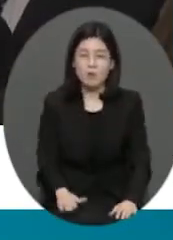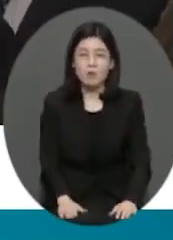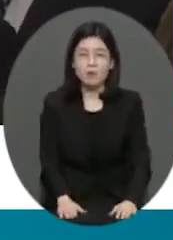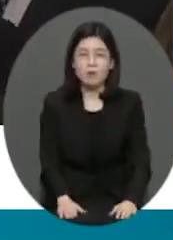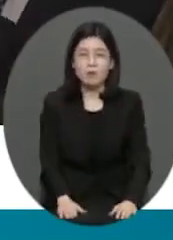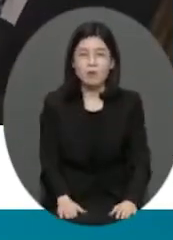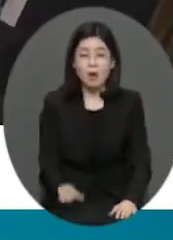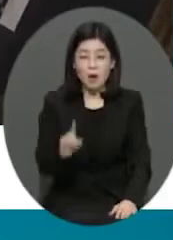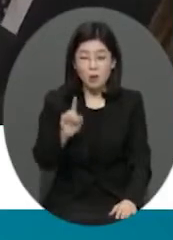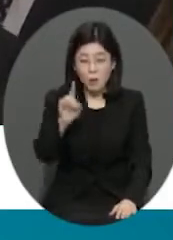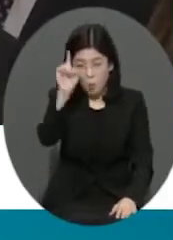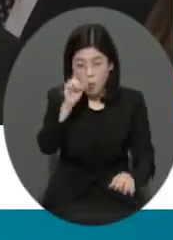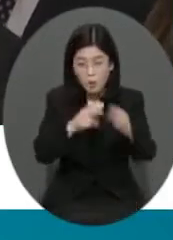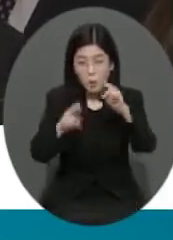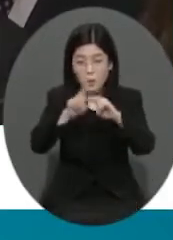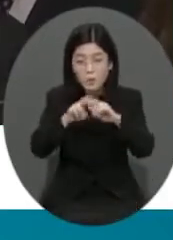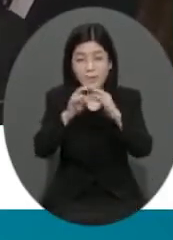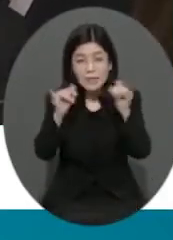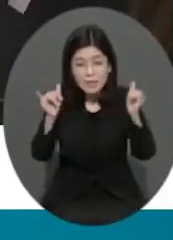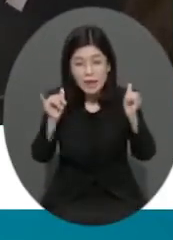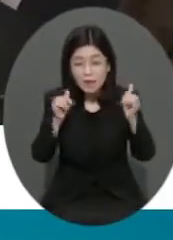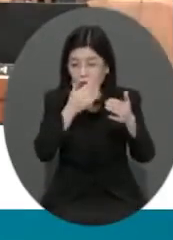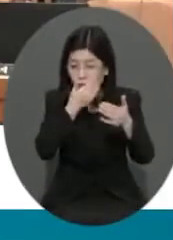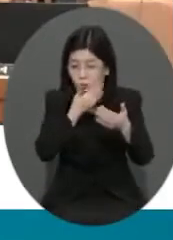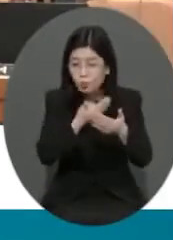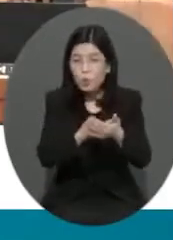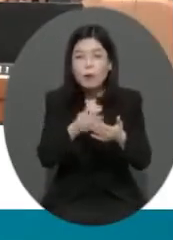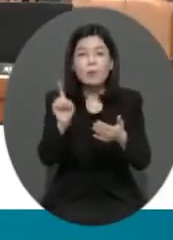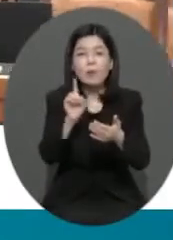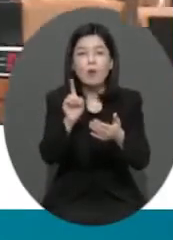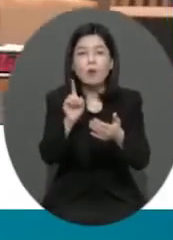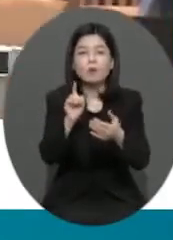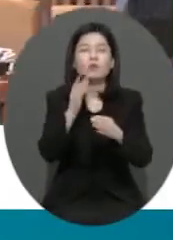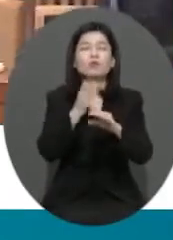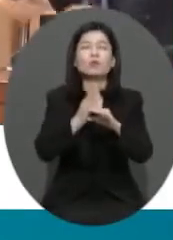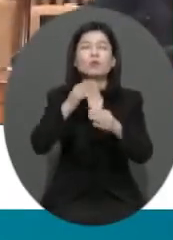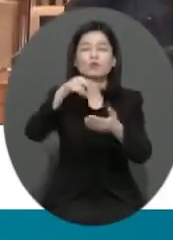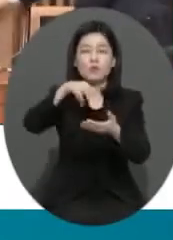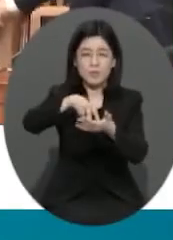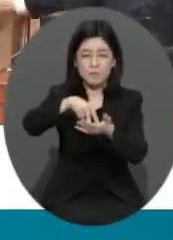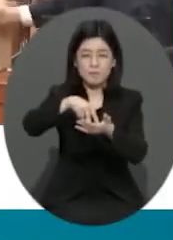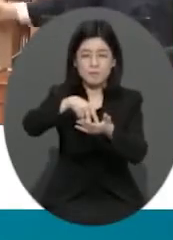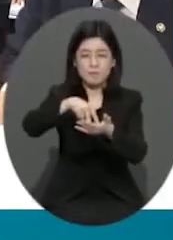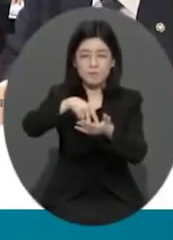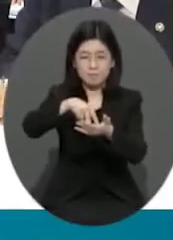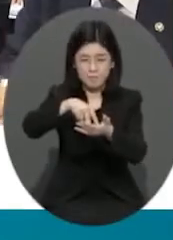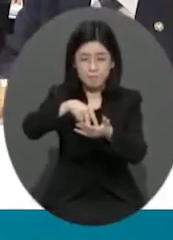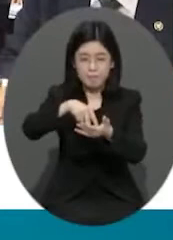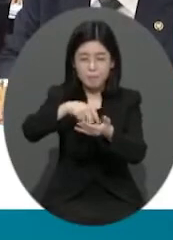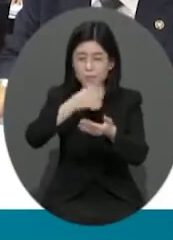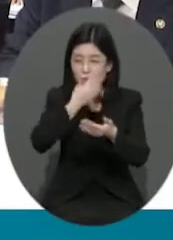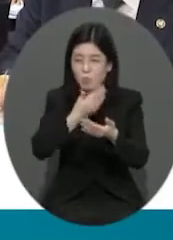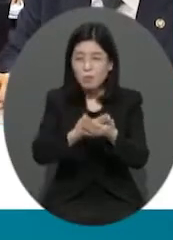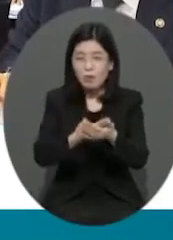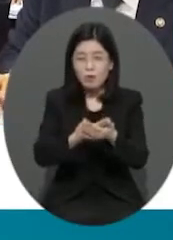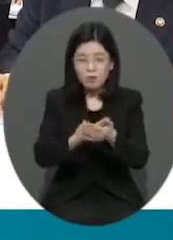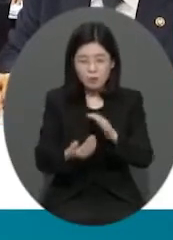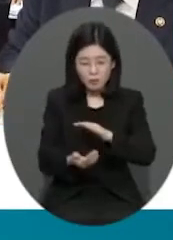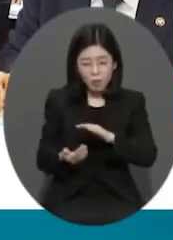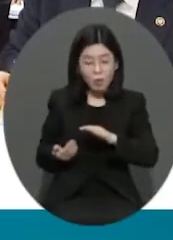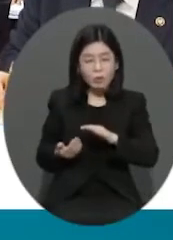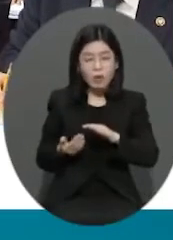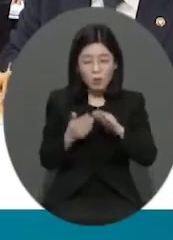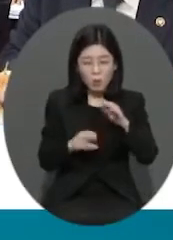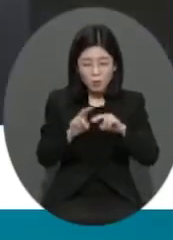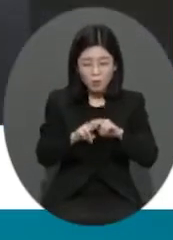이런 행보를 한다는거 자체가 그간의 어 고위 공직 생활을 했던 돈 그 전했던 공직자로서의 의문 사항들을 위반한